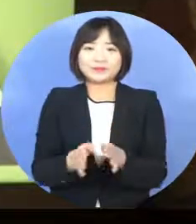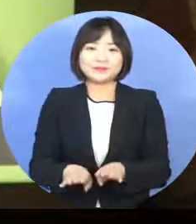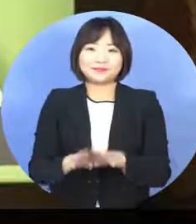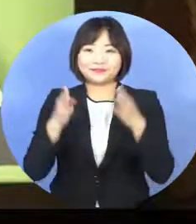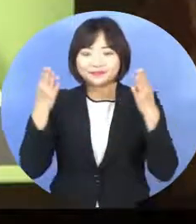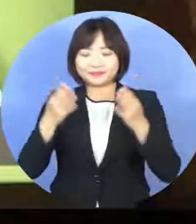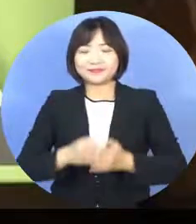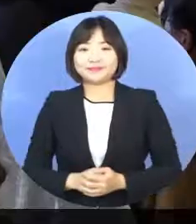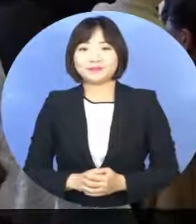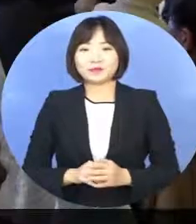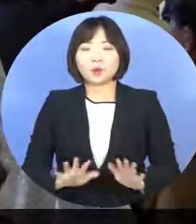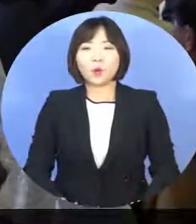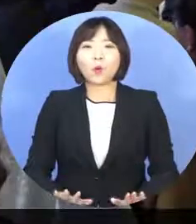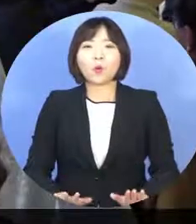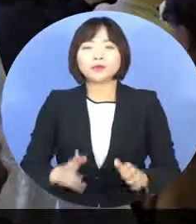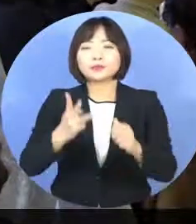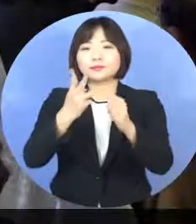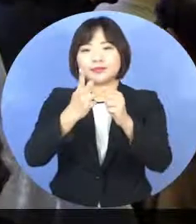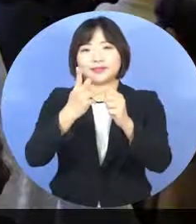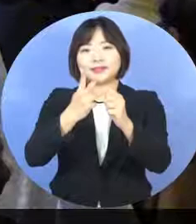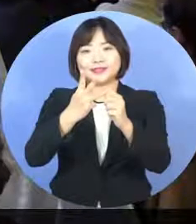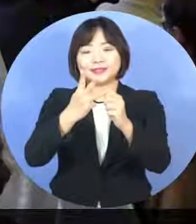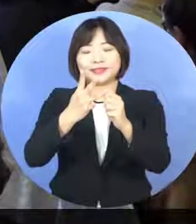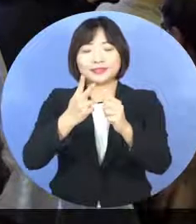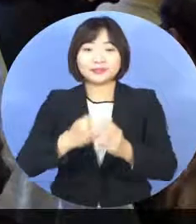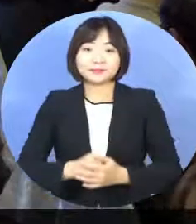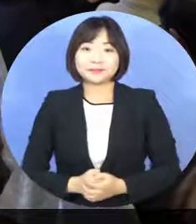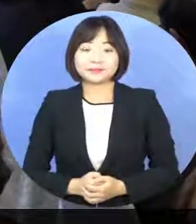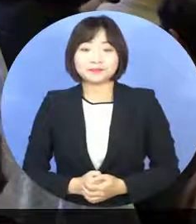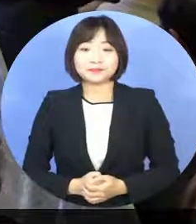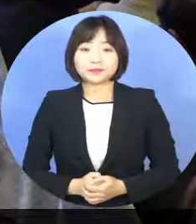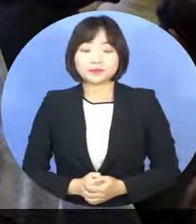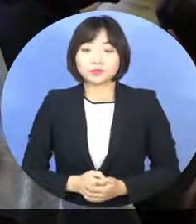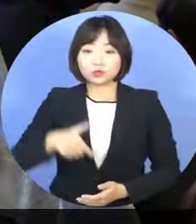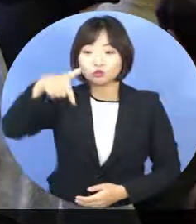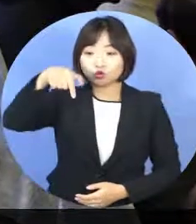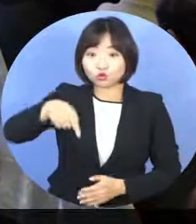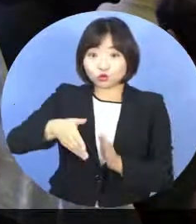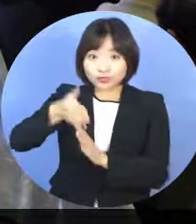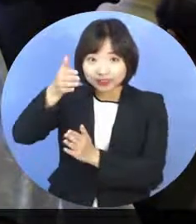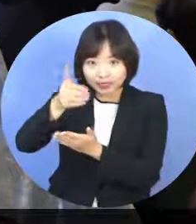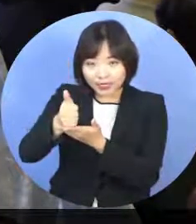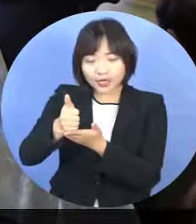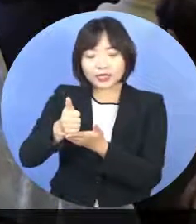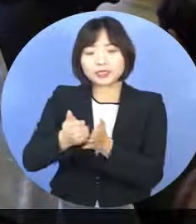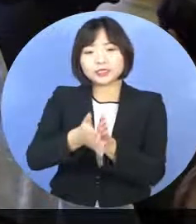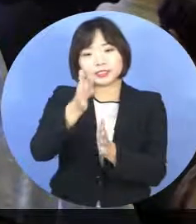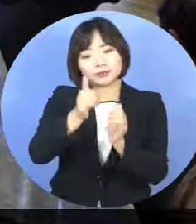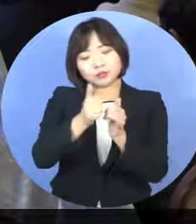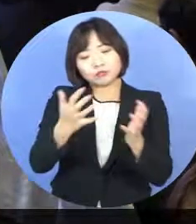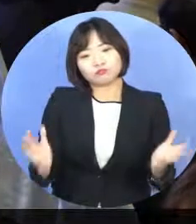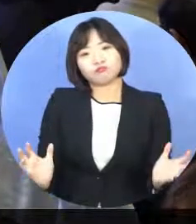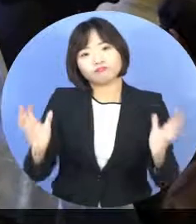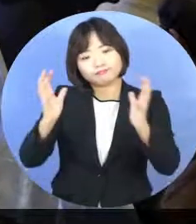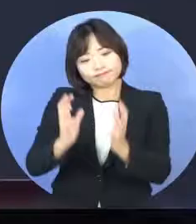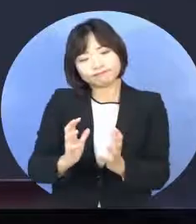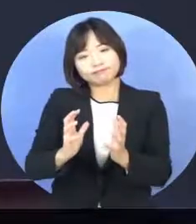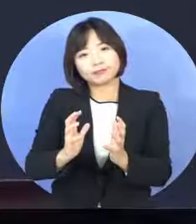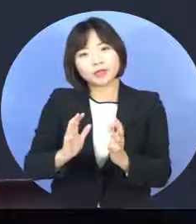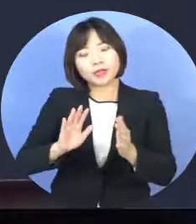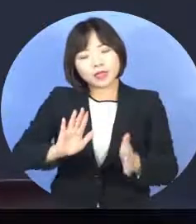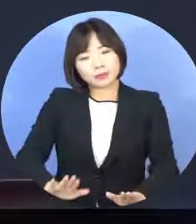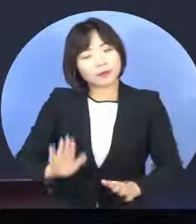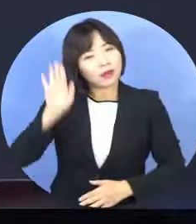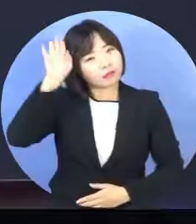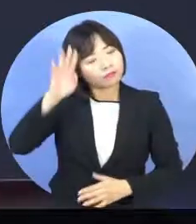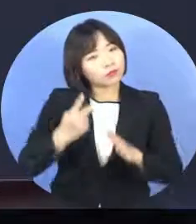열렸습니다. 올해로 3회째 열리는 이번 원탁토론회는 구본영 시장과 천안시민들이 한자리에 모여